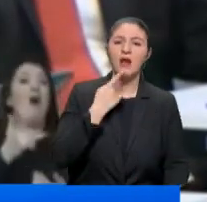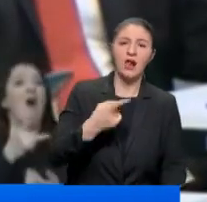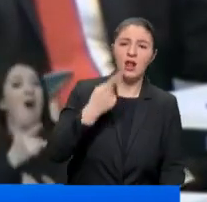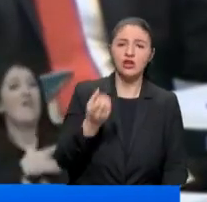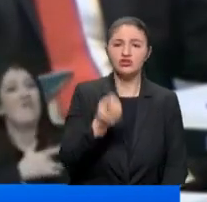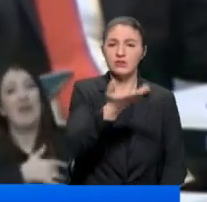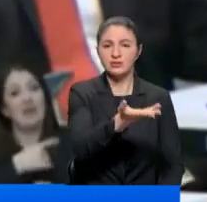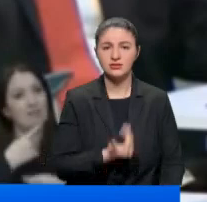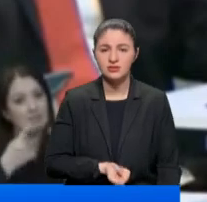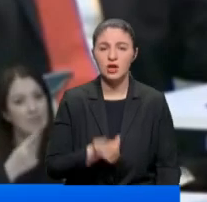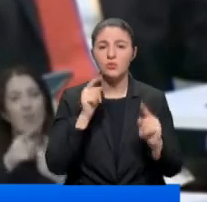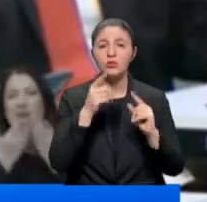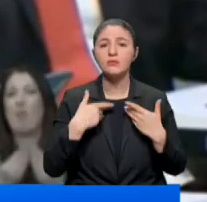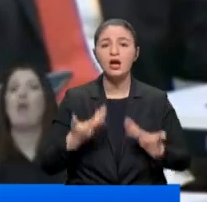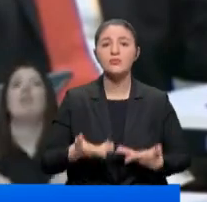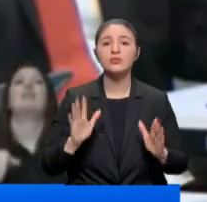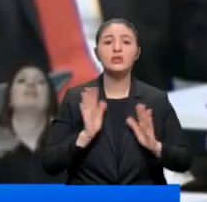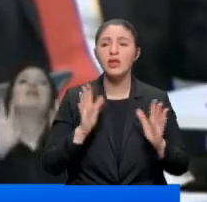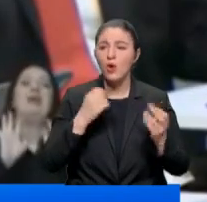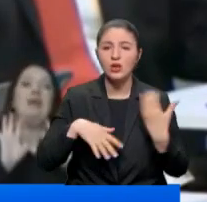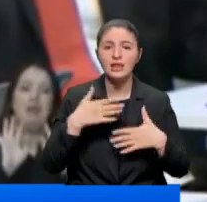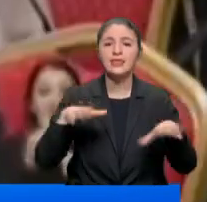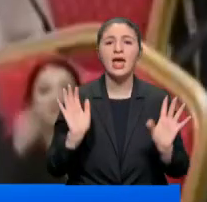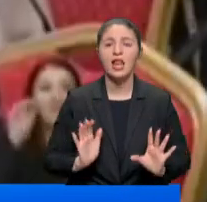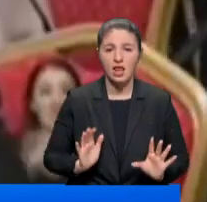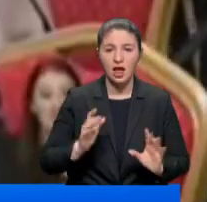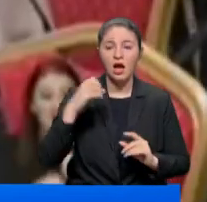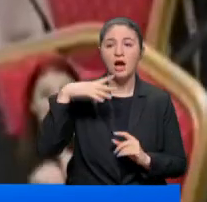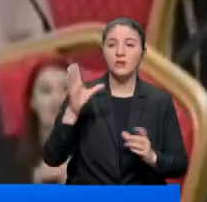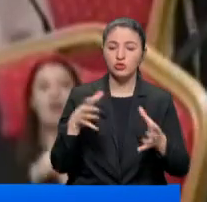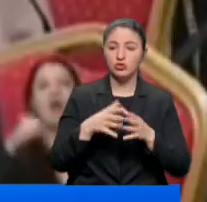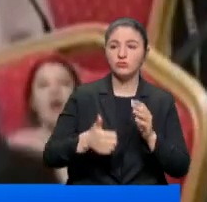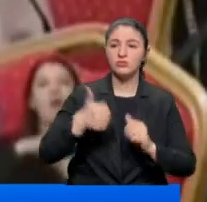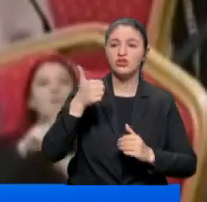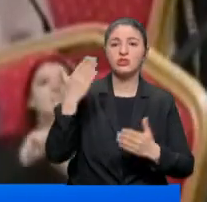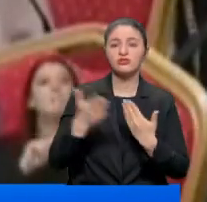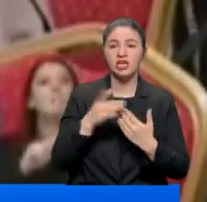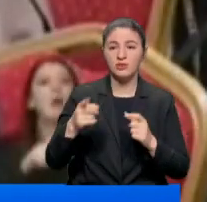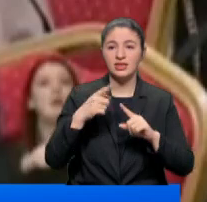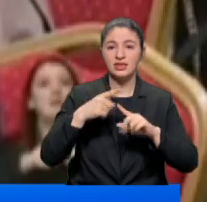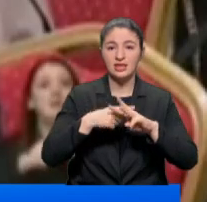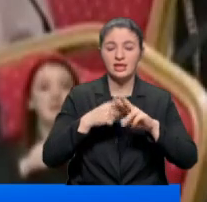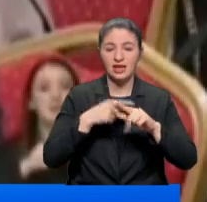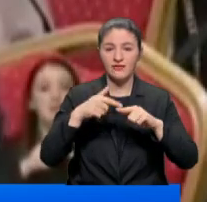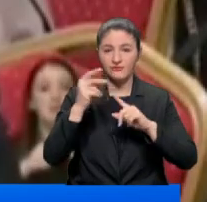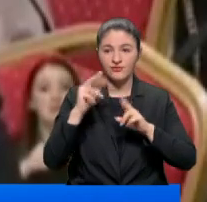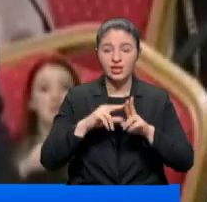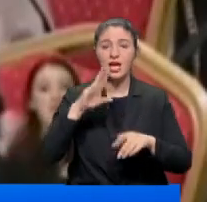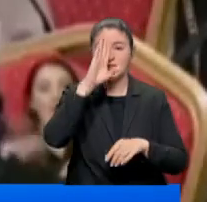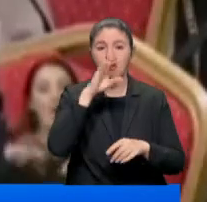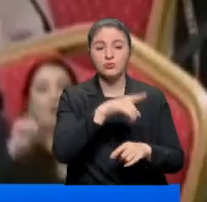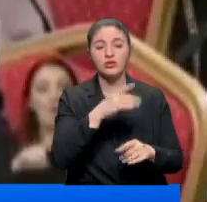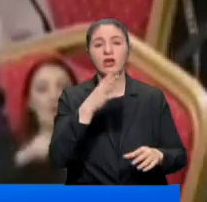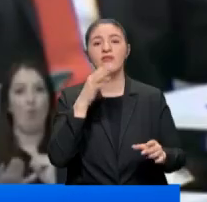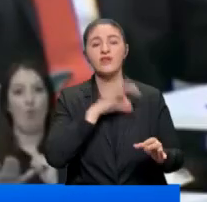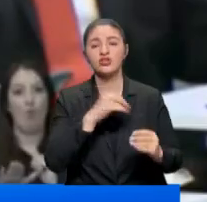timsali kesilmişsiniz. Bunlar kabul edilebilir durumlar değildir. AK Parti Grup Başkan Vekili Tevfik Göksu, İstanbullunun menfaati için